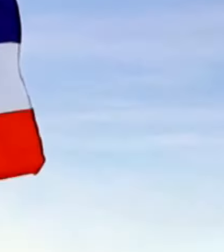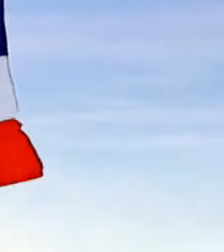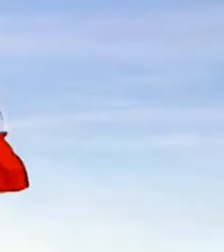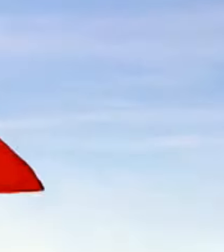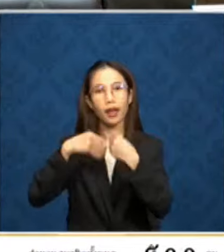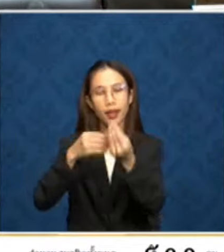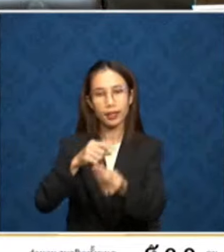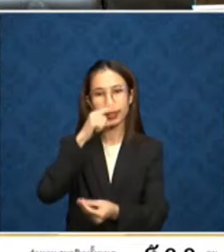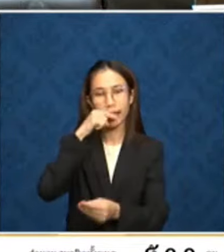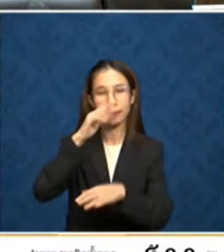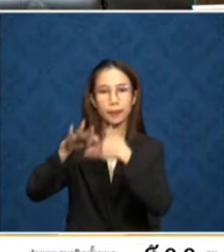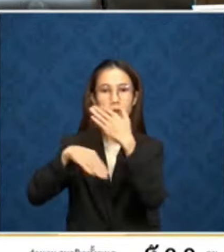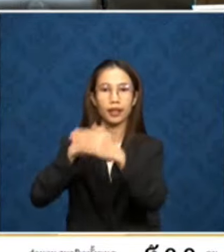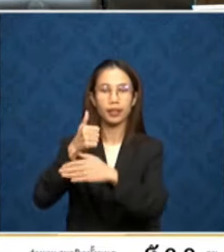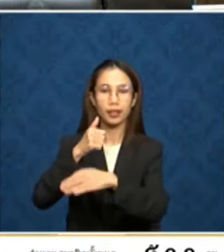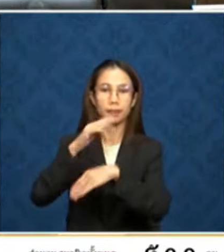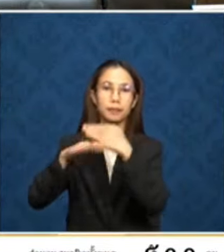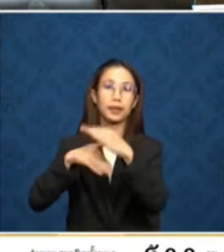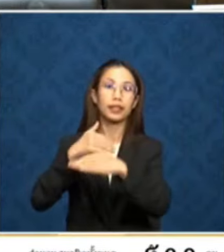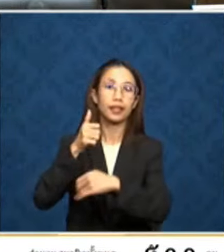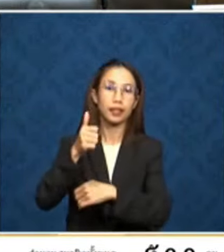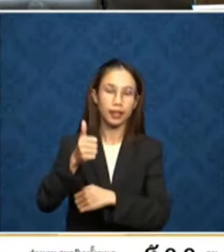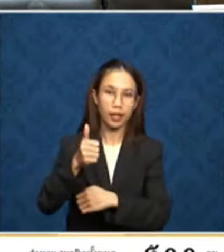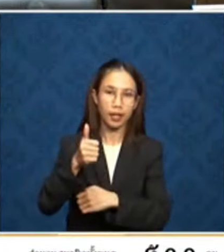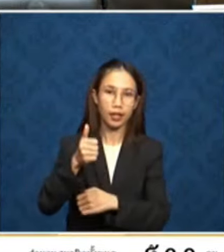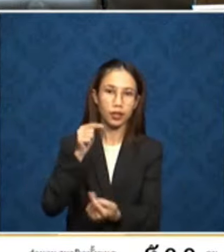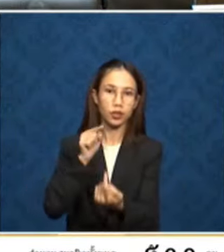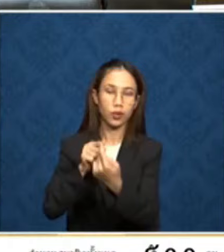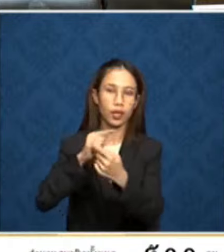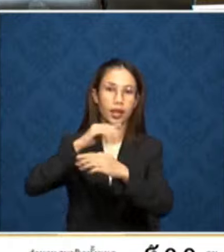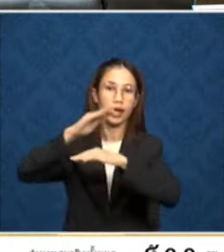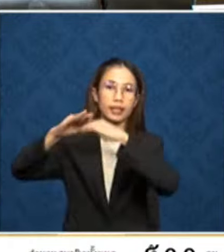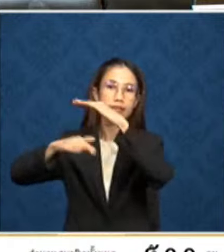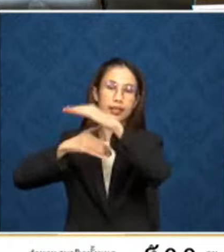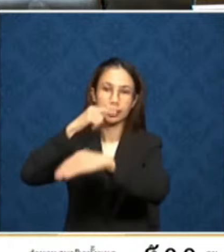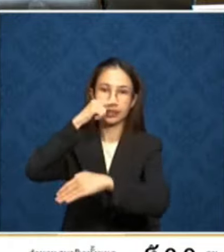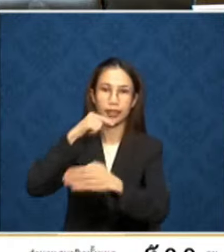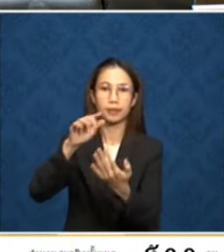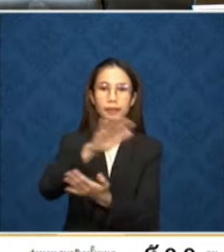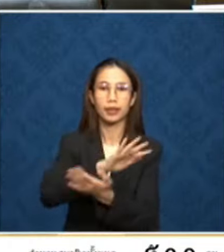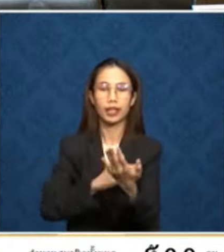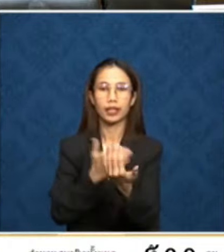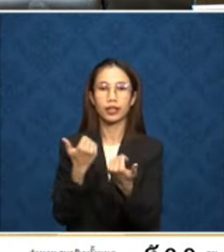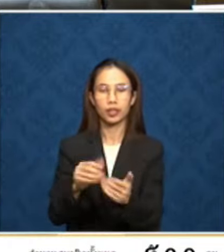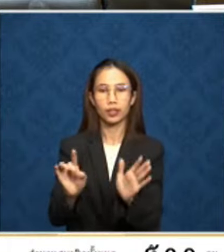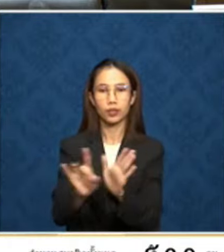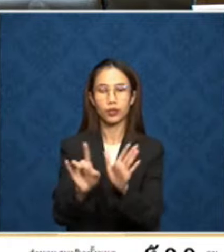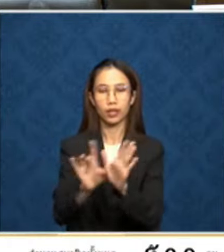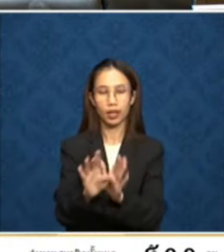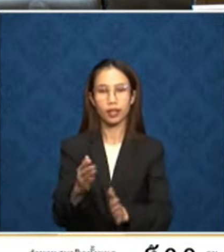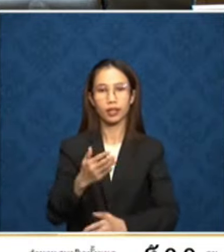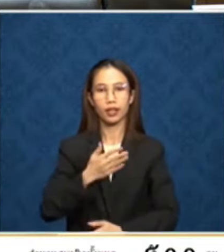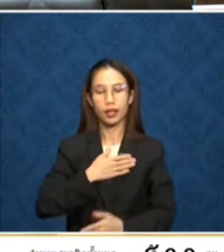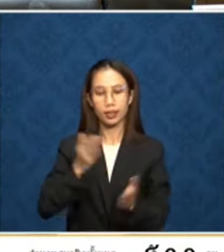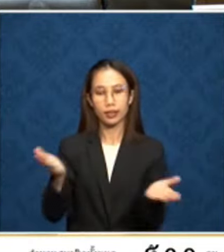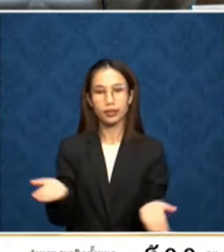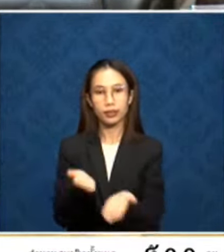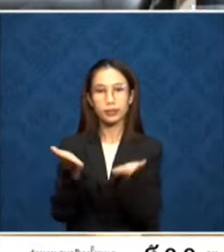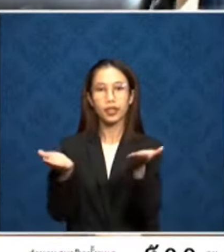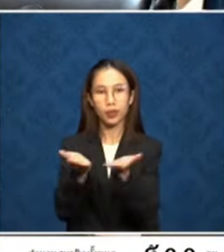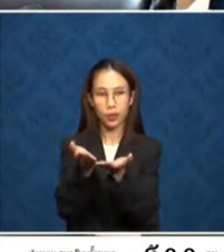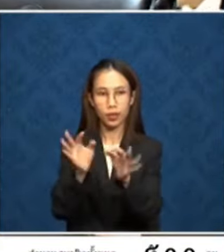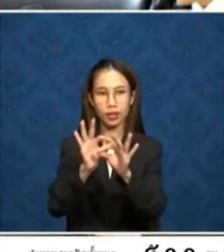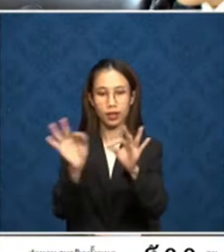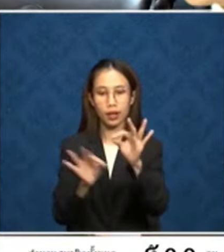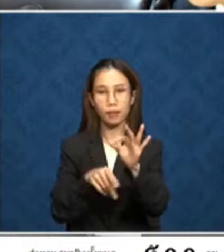ชโยที่นำมาซึ่งการพัฒนาไปสู่ความเจริญของประเทศสุดท้ายนี้ค่ะดิฉันขอสนับสนุนร่าง